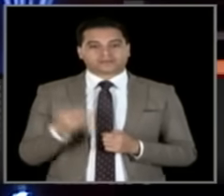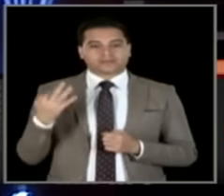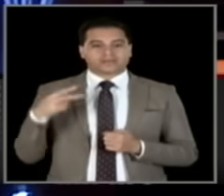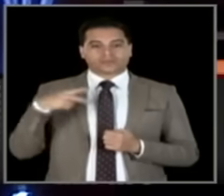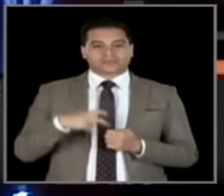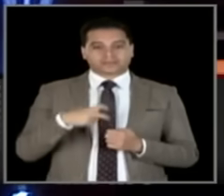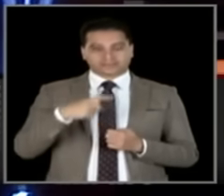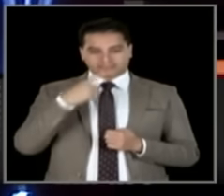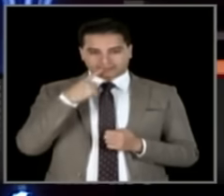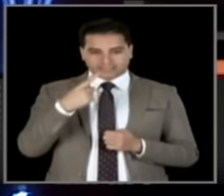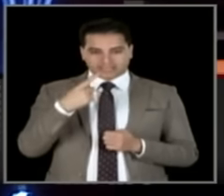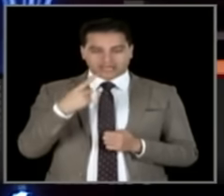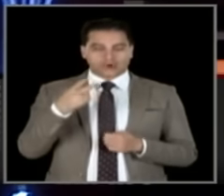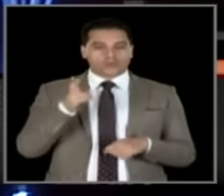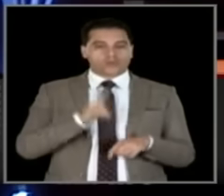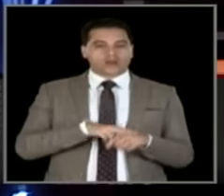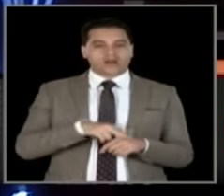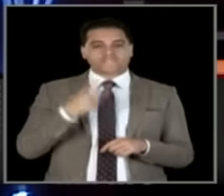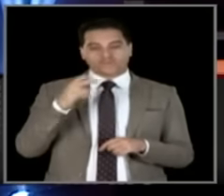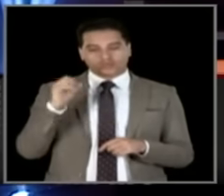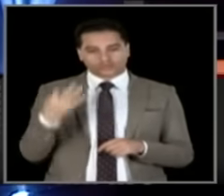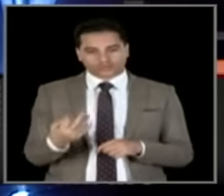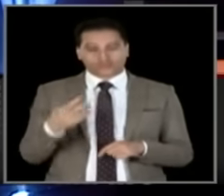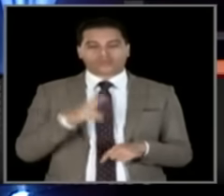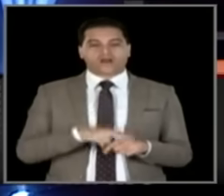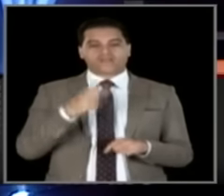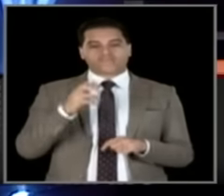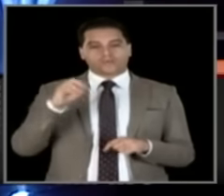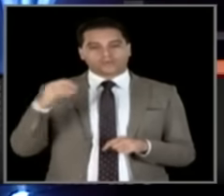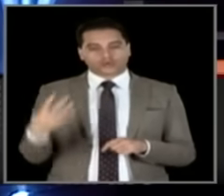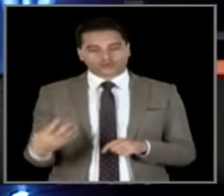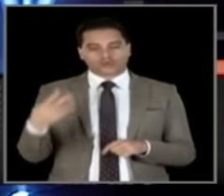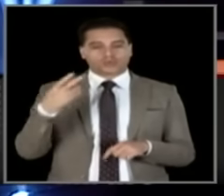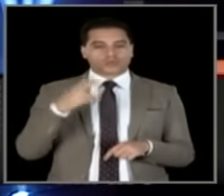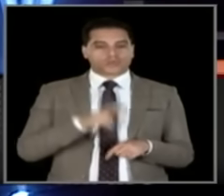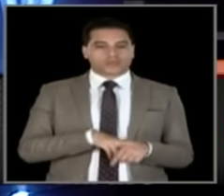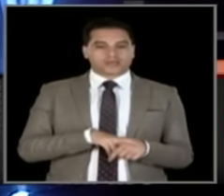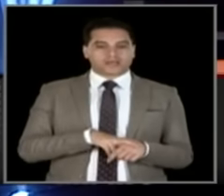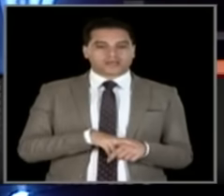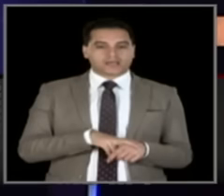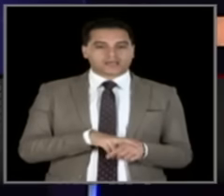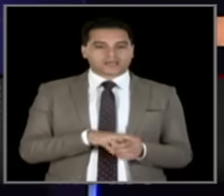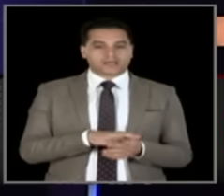83 و 2013 و 2014